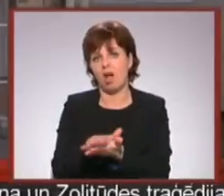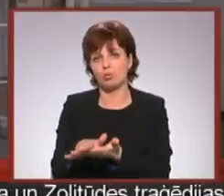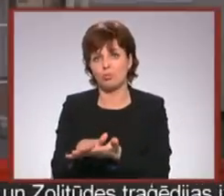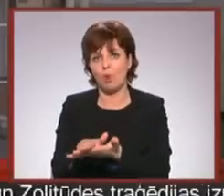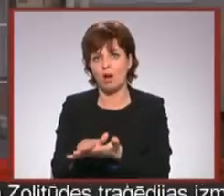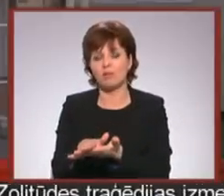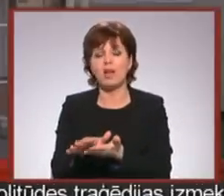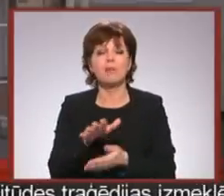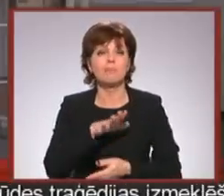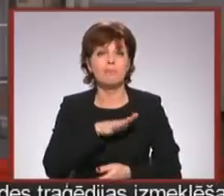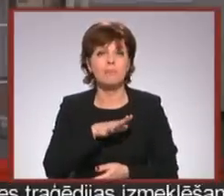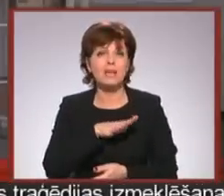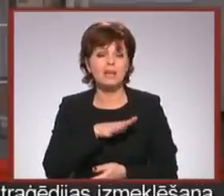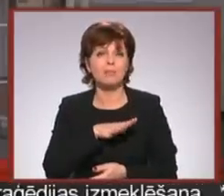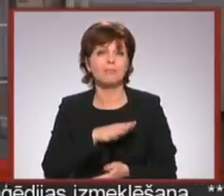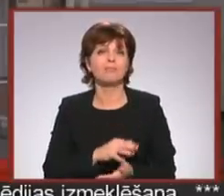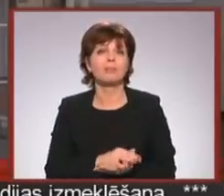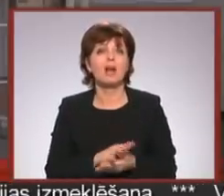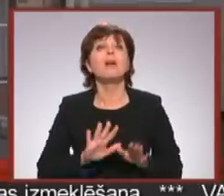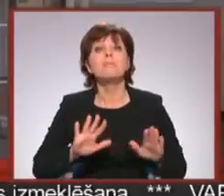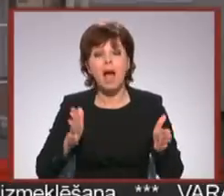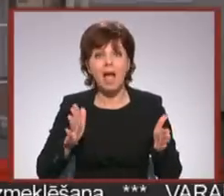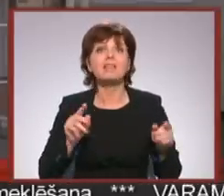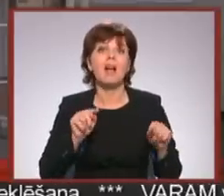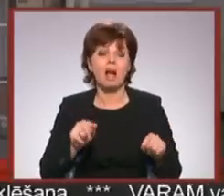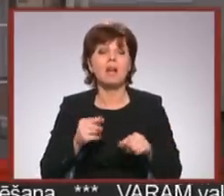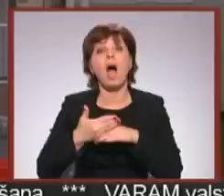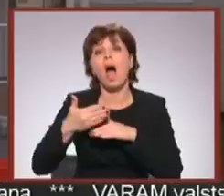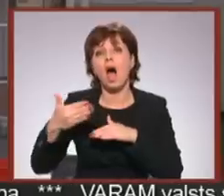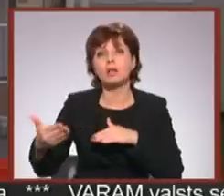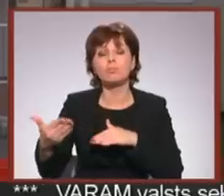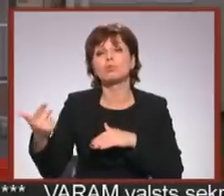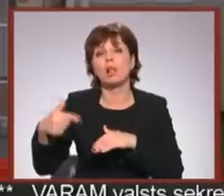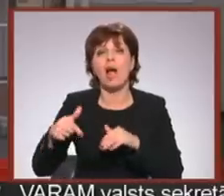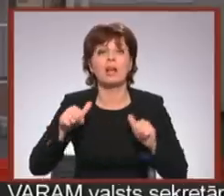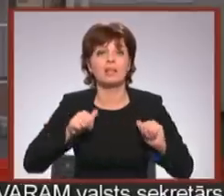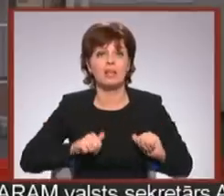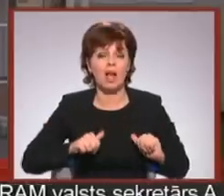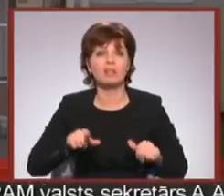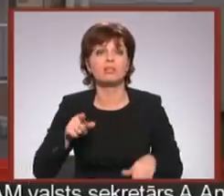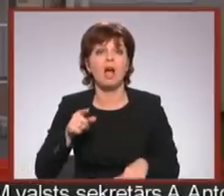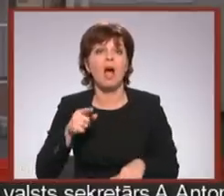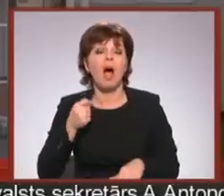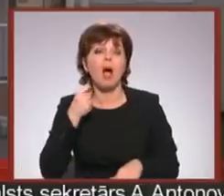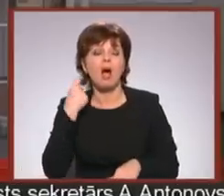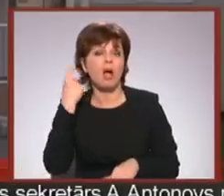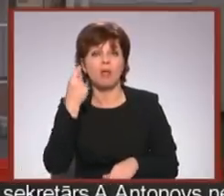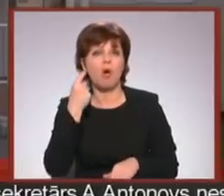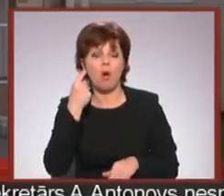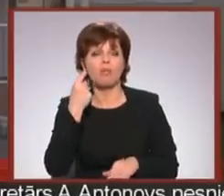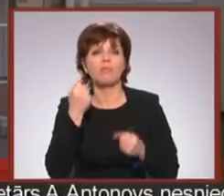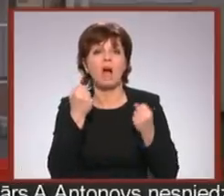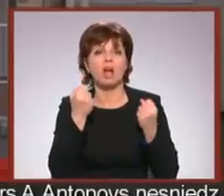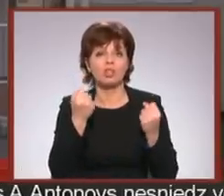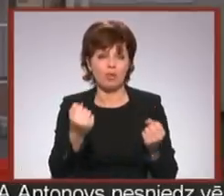tādu gadījumu, jo audzinām, bet no gadās arī ārpus dienesta laikā autovadīšana alkohola reibuma pie stūres. Tas visbiežāk, un